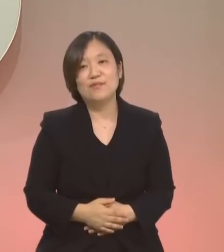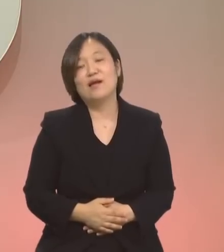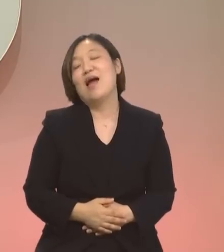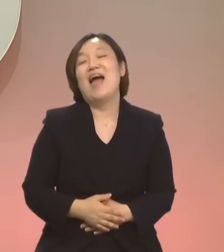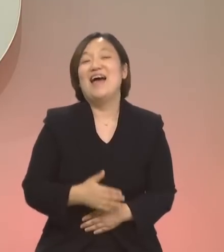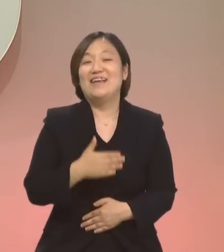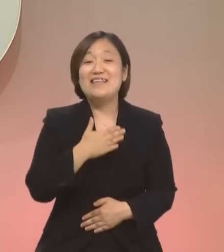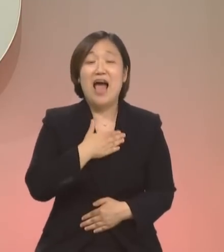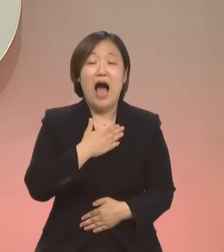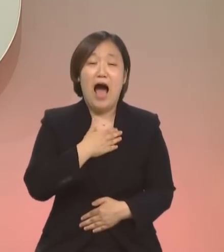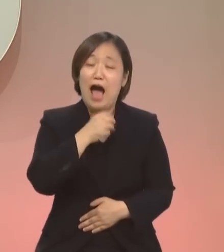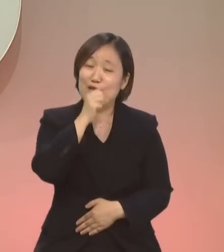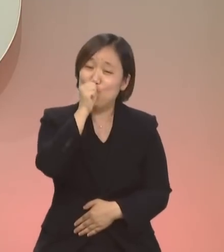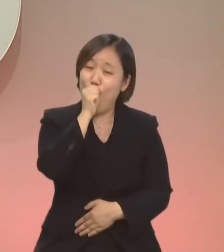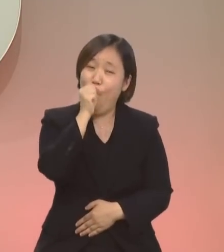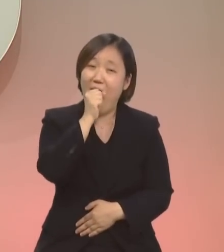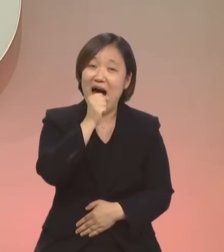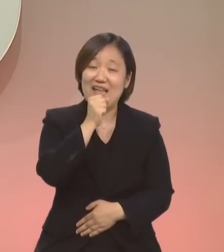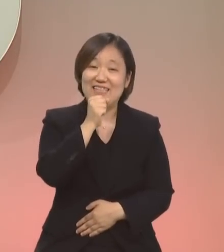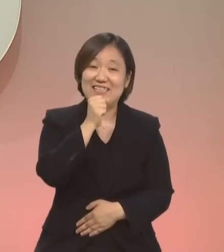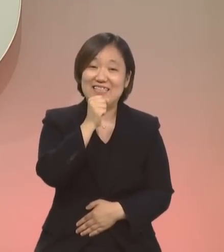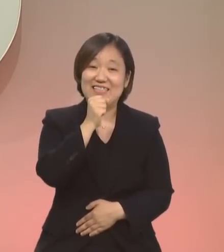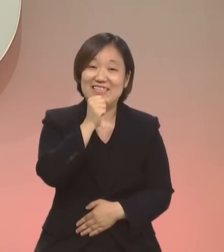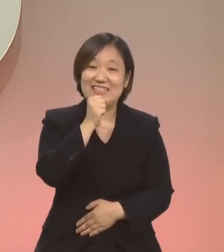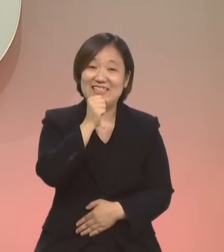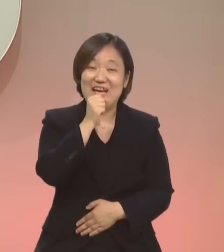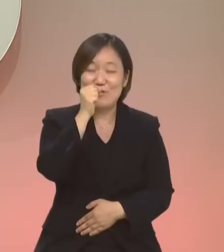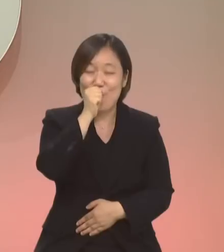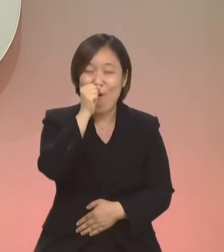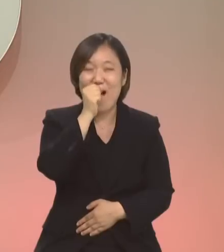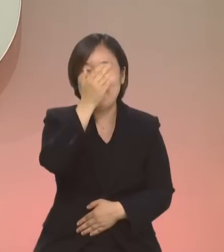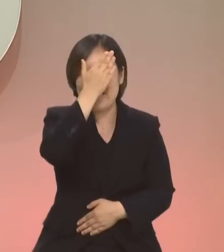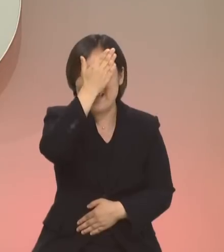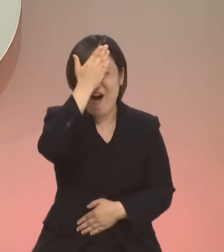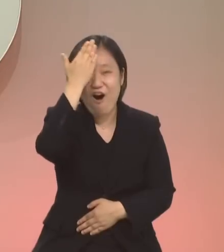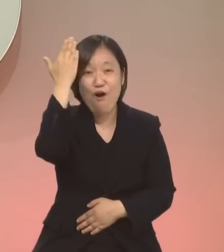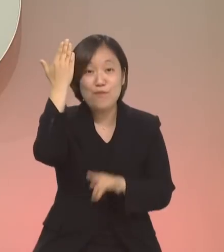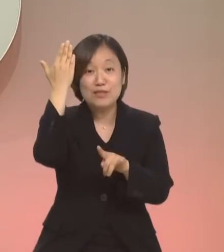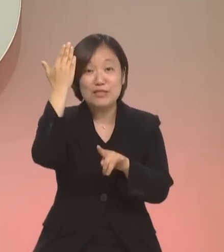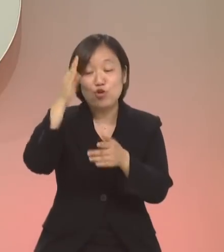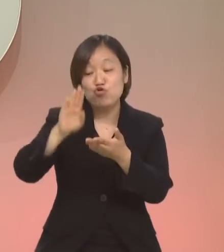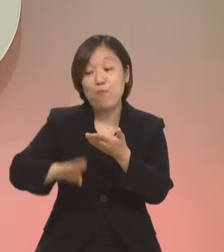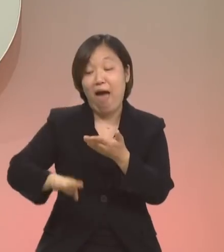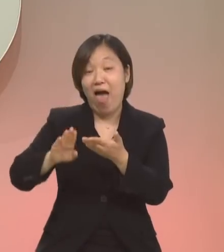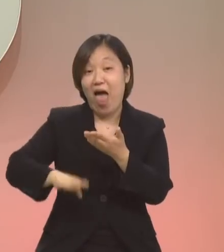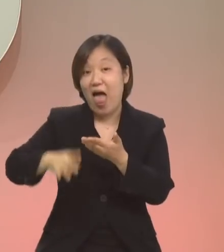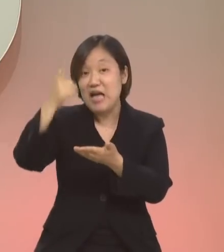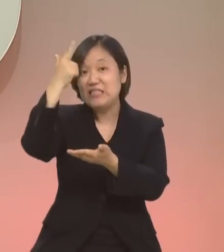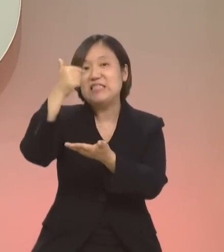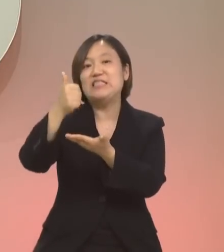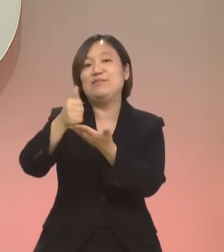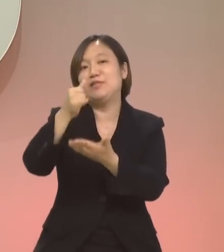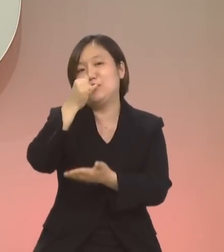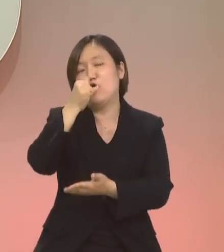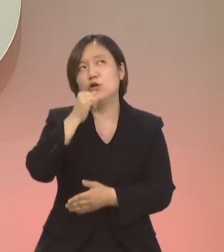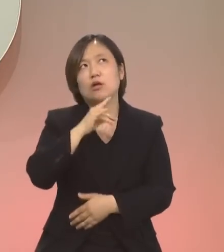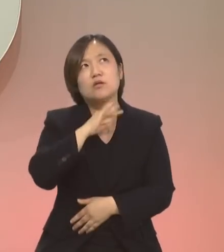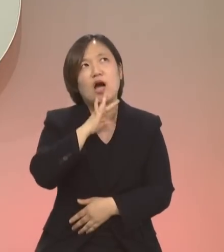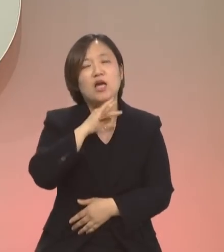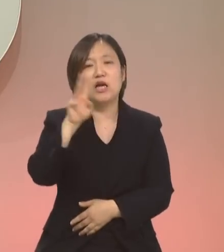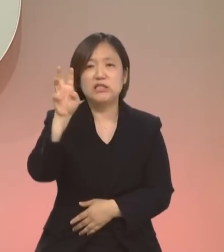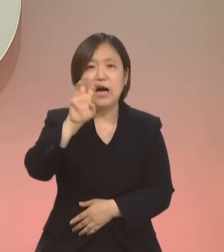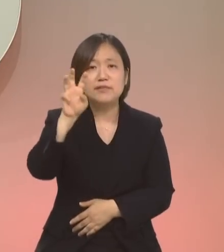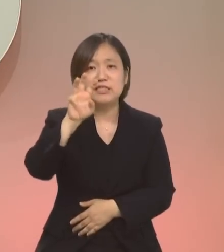아끼는 그런 젊은 후배 스님이 있어요 후베스미 아 이제는 이제 한 30대 중반 정도 됐겠네요